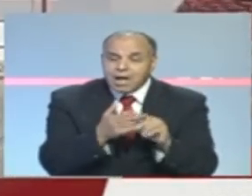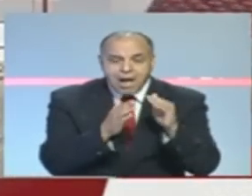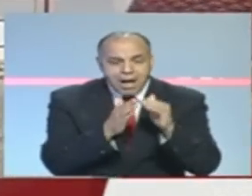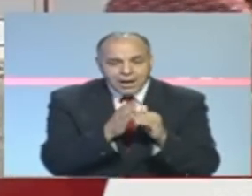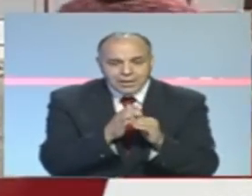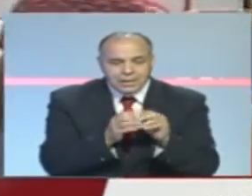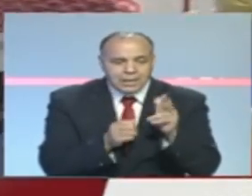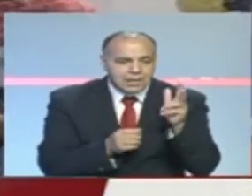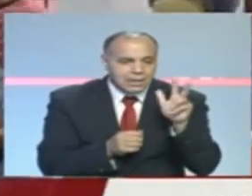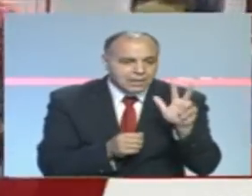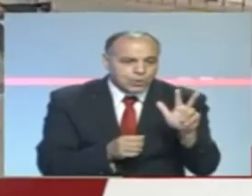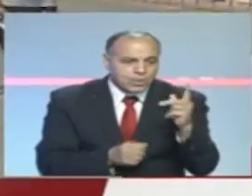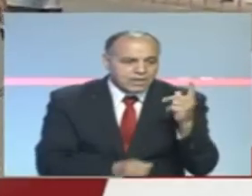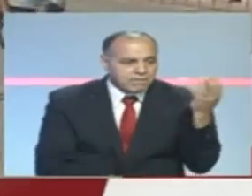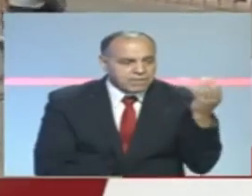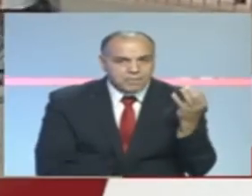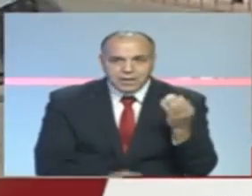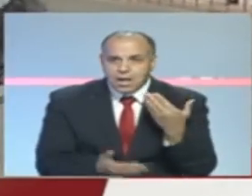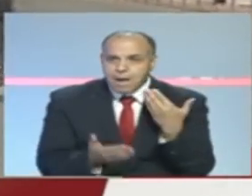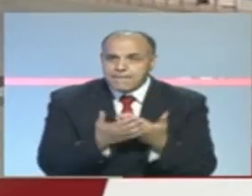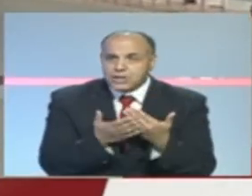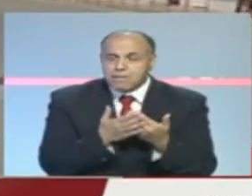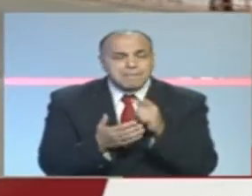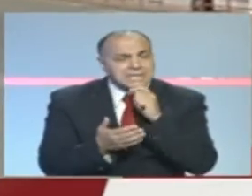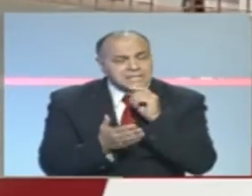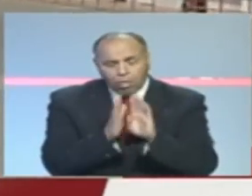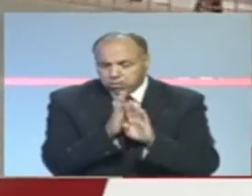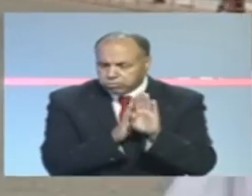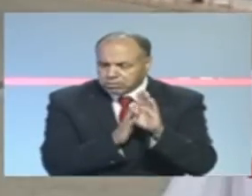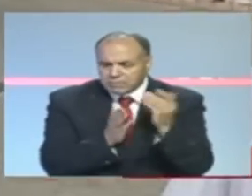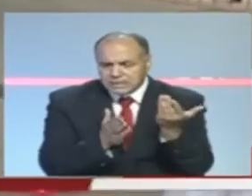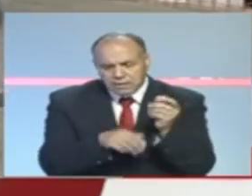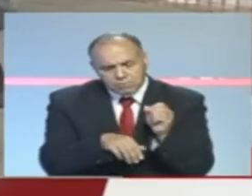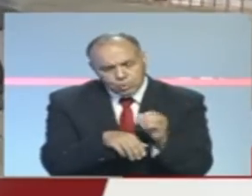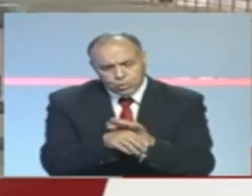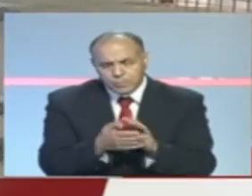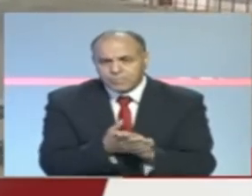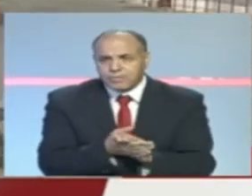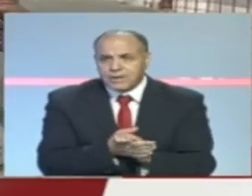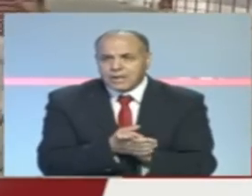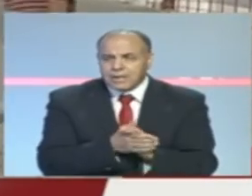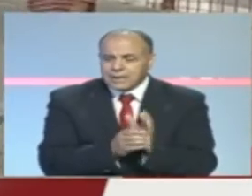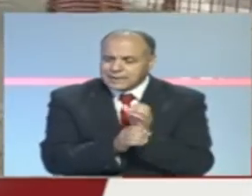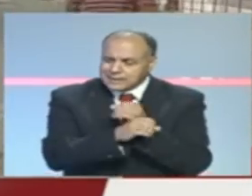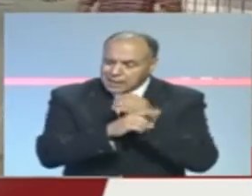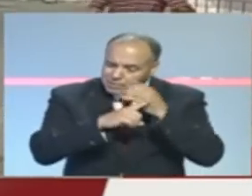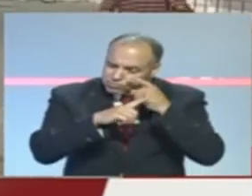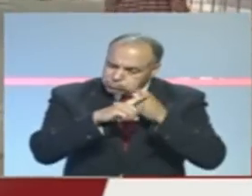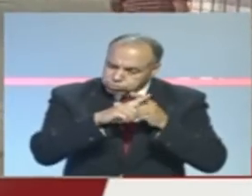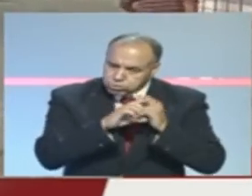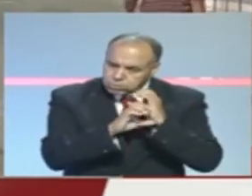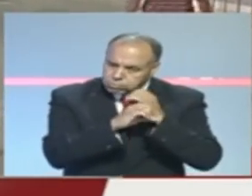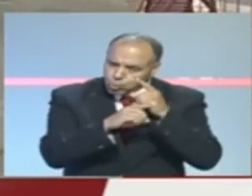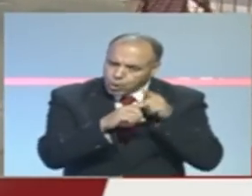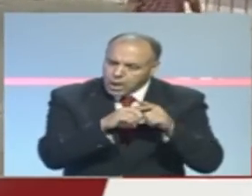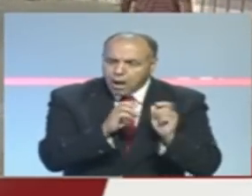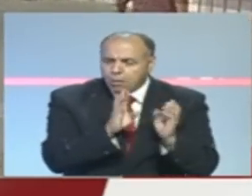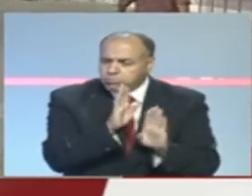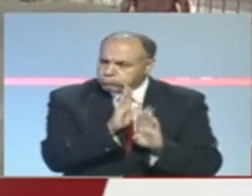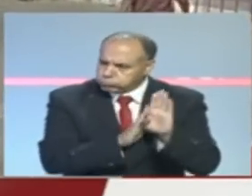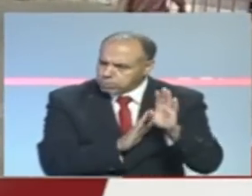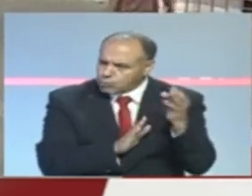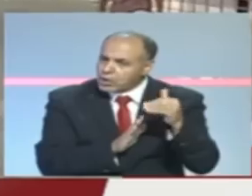من اثنين وثلاثين بالمائه من مؤشرات مرتفع خاصه بالنسبه تحرير اجنبيه الايجابيه منزله النسبه